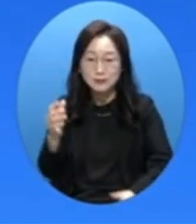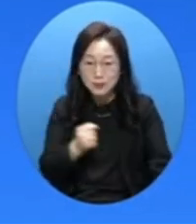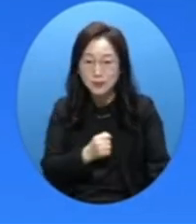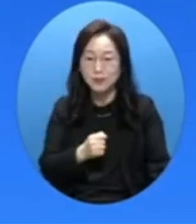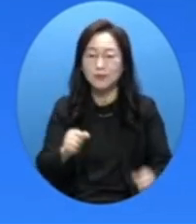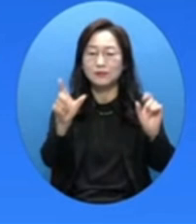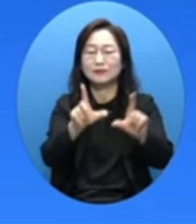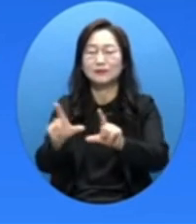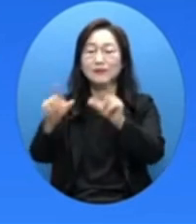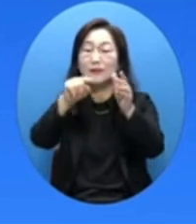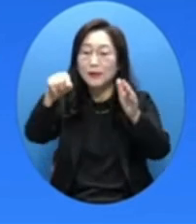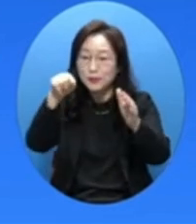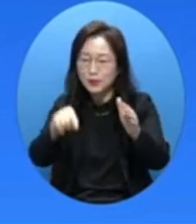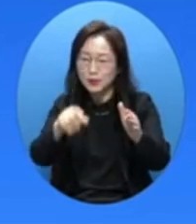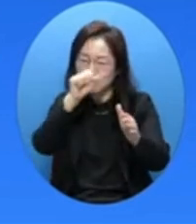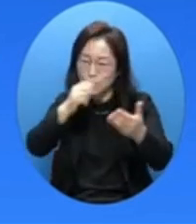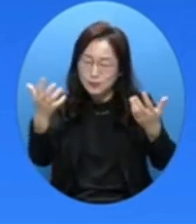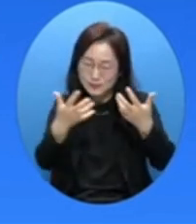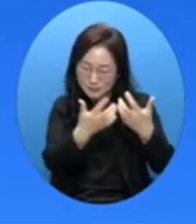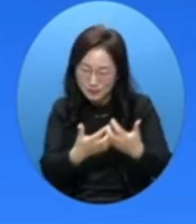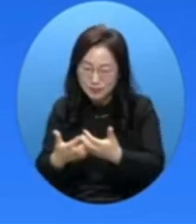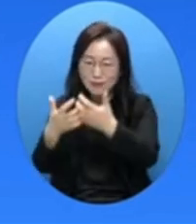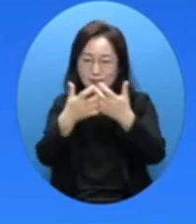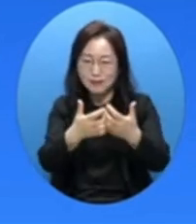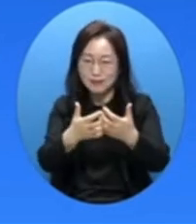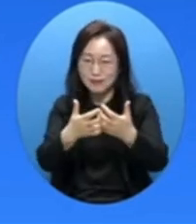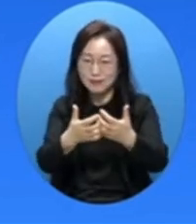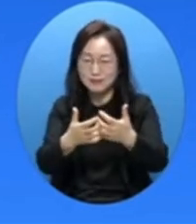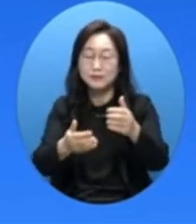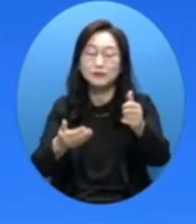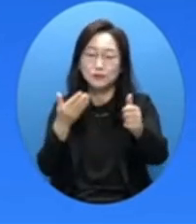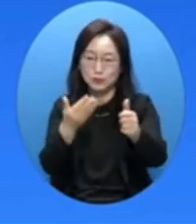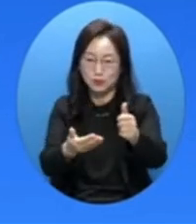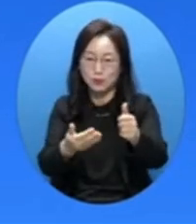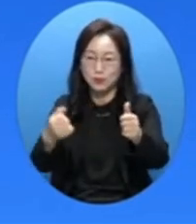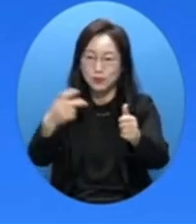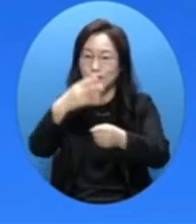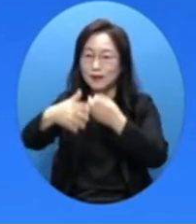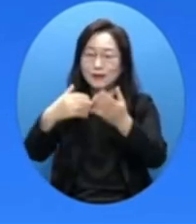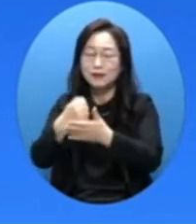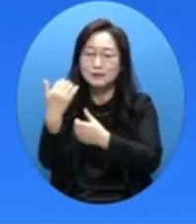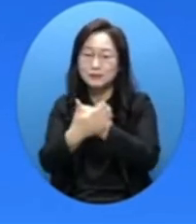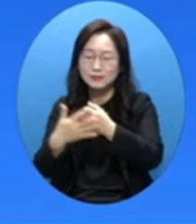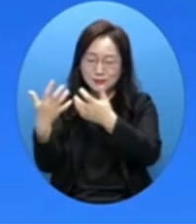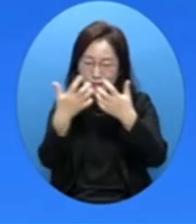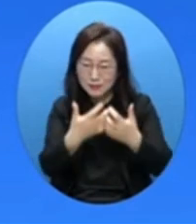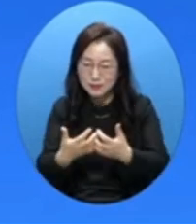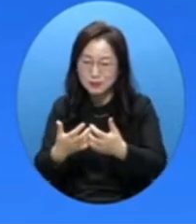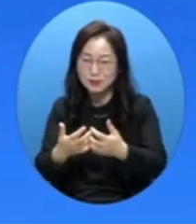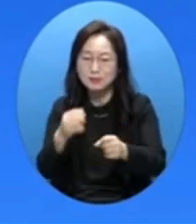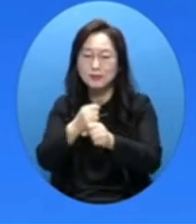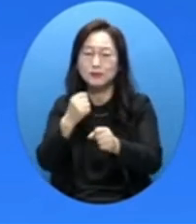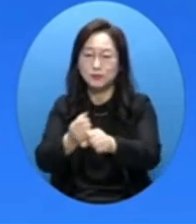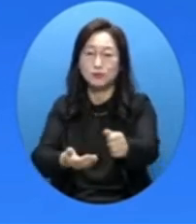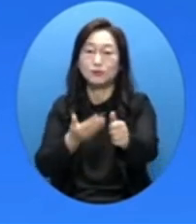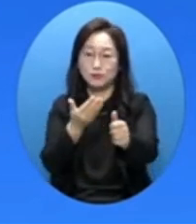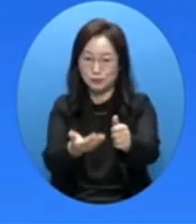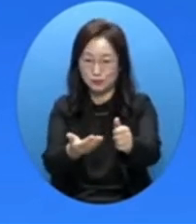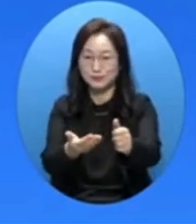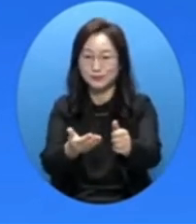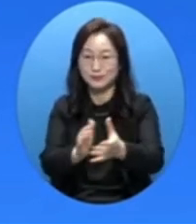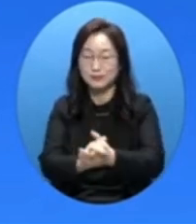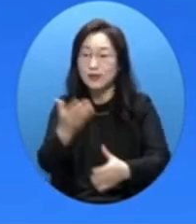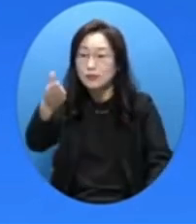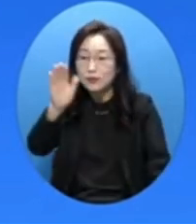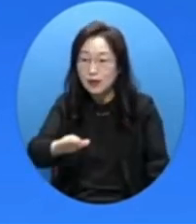우리 삶 가운데 좋은 일이 차고 넘쳐나게 만들어 주실 뿐 아니라 하나님의 은혜가 넘쳐나게 만들어 주시는 것입니다.